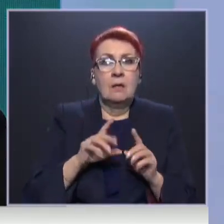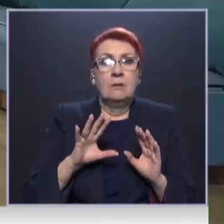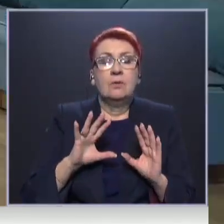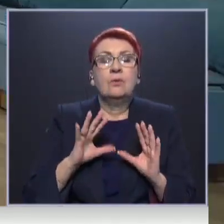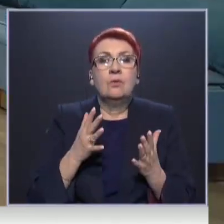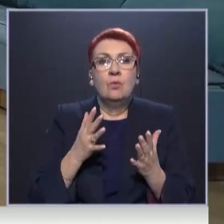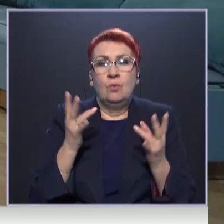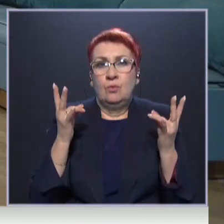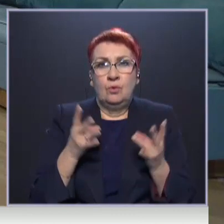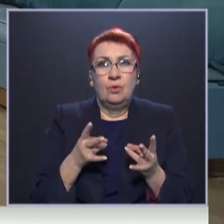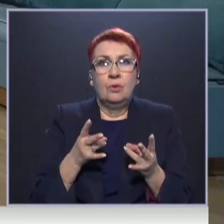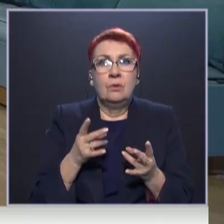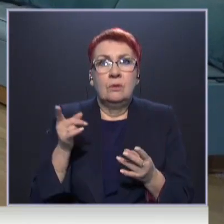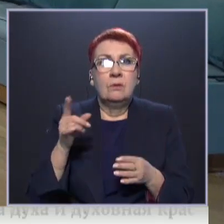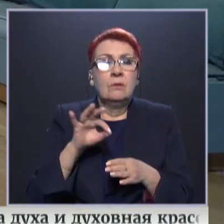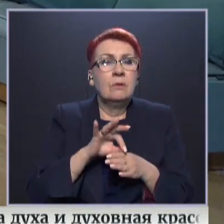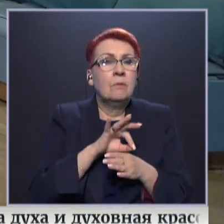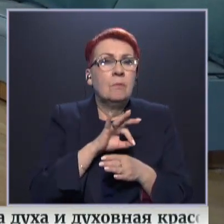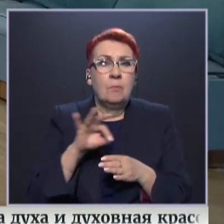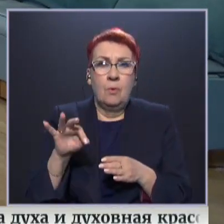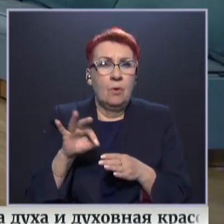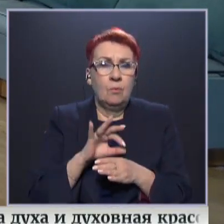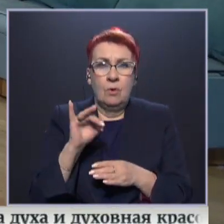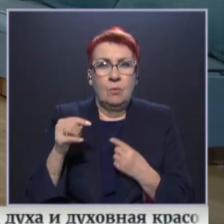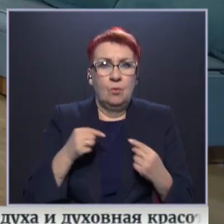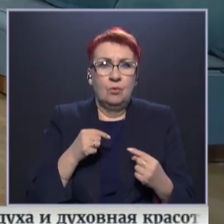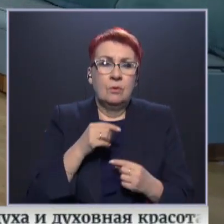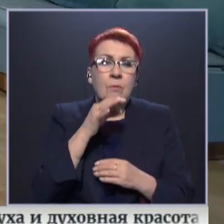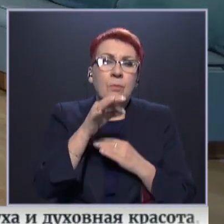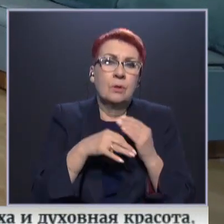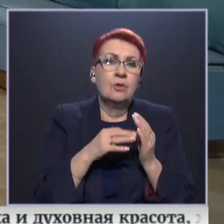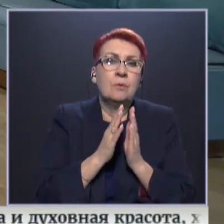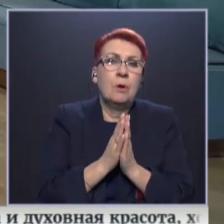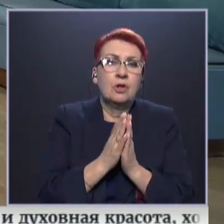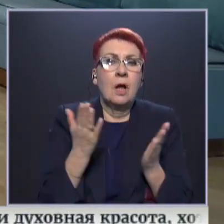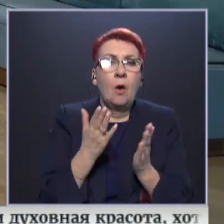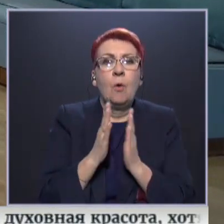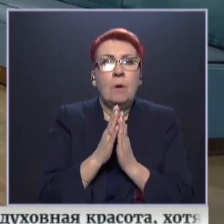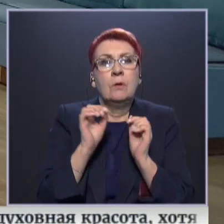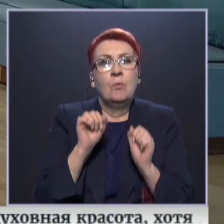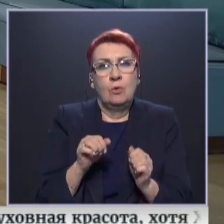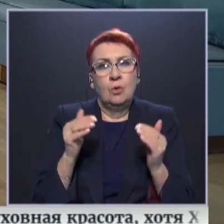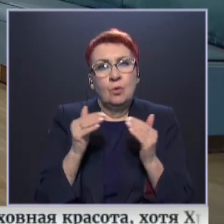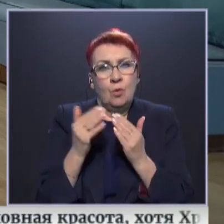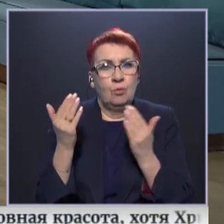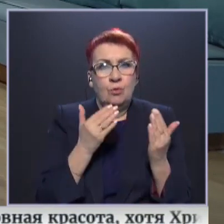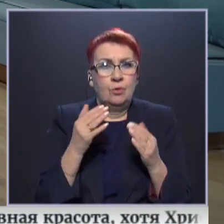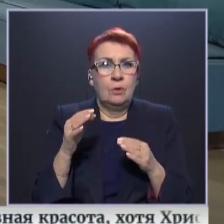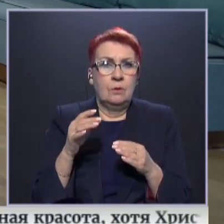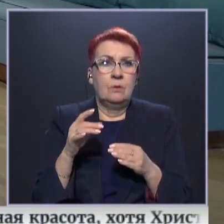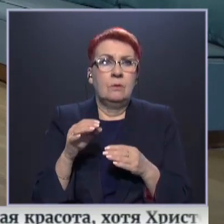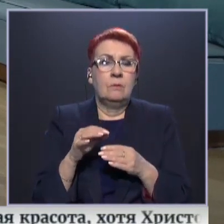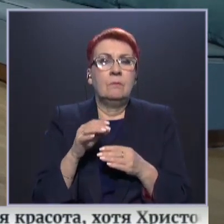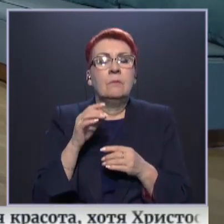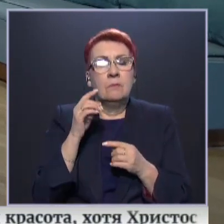случившееся доставляет ему большую боль и мучение. Подскажите, какую молитву можно читать дома? Понял.